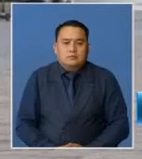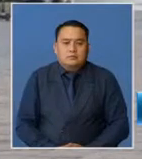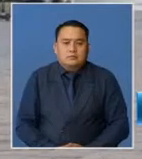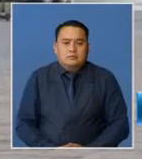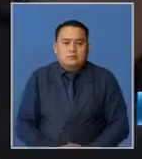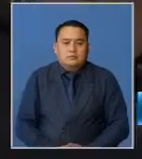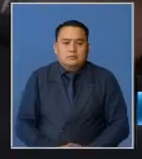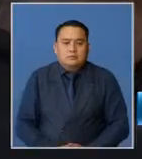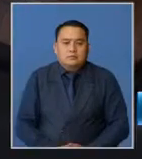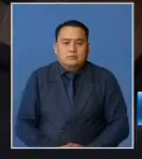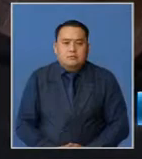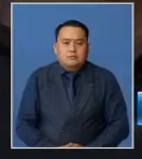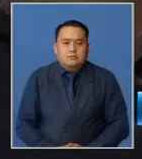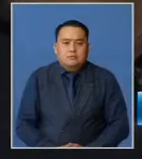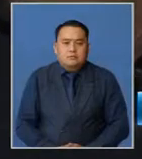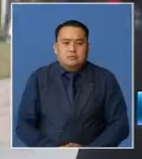деп айтады.